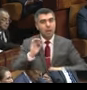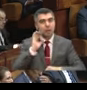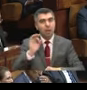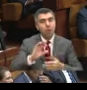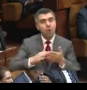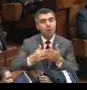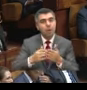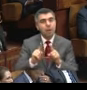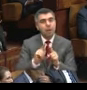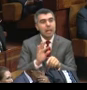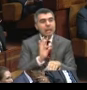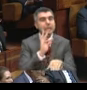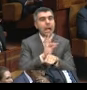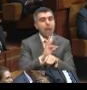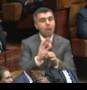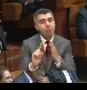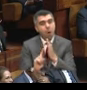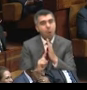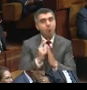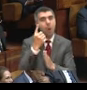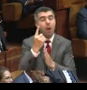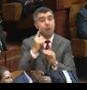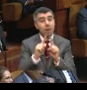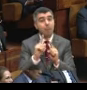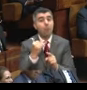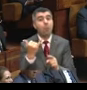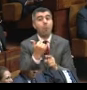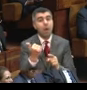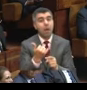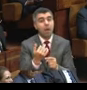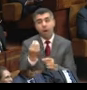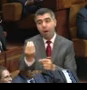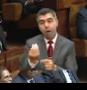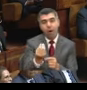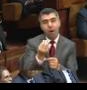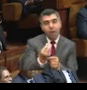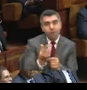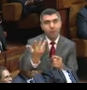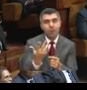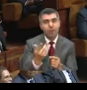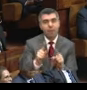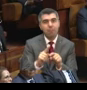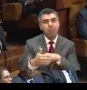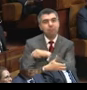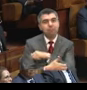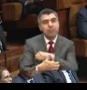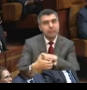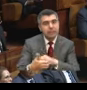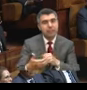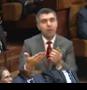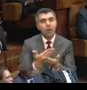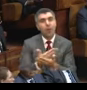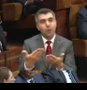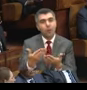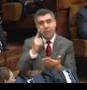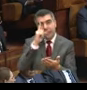التعليم الاولي اللي فيه الانطلاقه الاساسيه باش يمكن وليداتنا وبناتنا وخصوصا ابناء الطبقه الهشه والفقيره اللي عندهم صعوبه